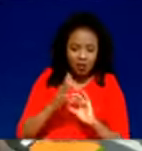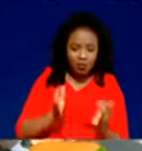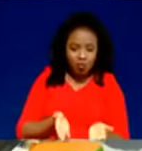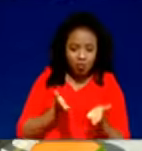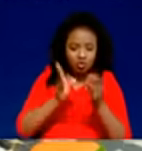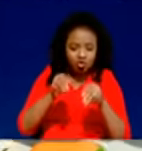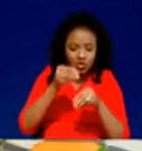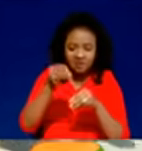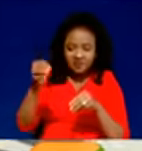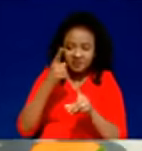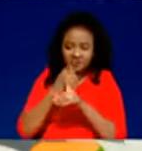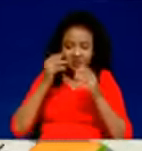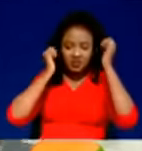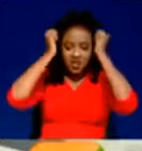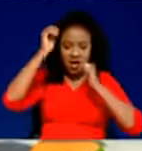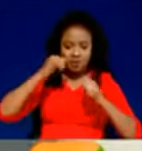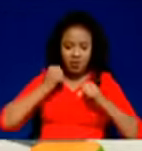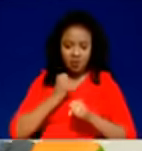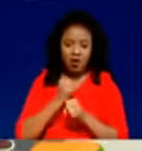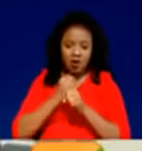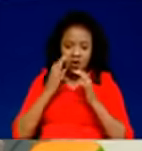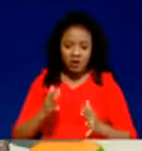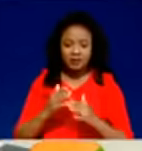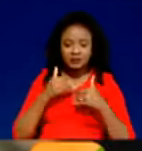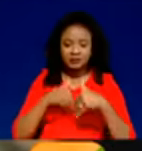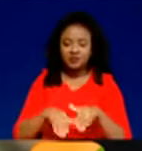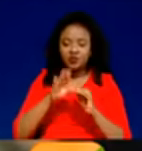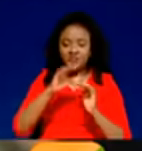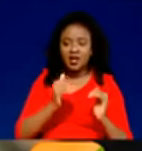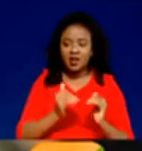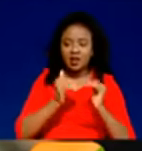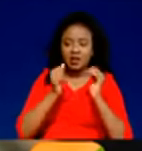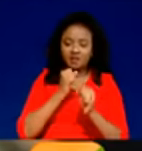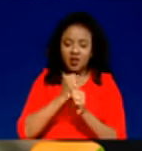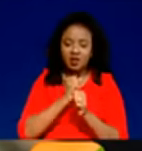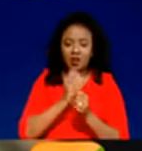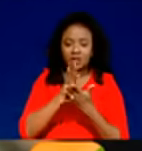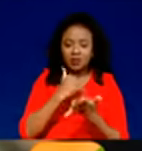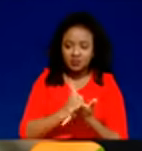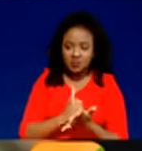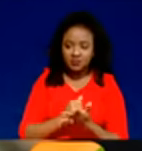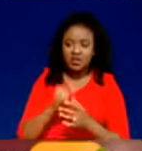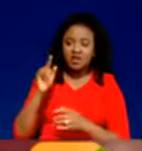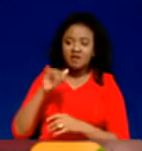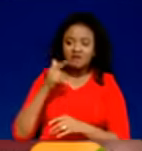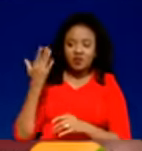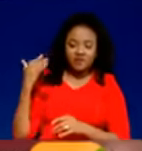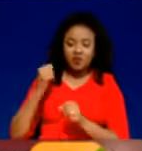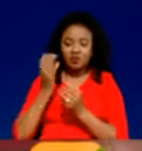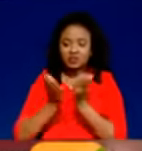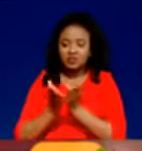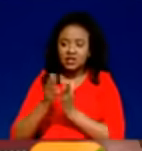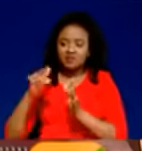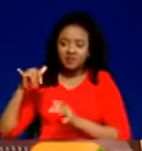vyo maafisa wakuu wa kijeshi kulingana na kikosi. Ogola aliyetoka kikosi cha wanahewa